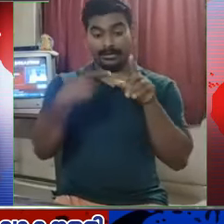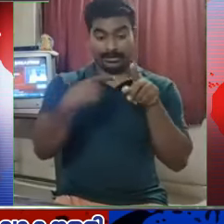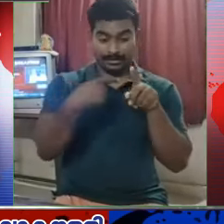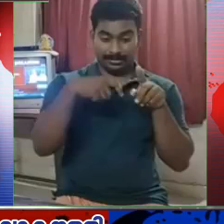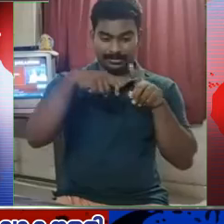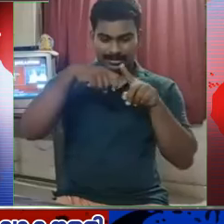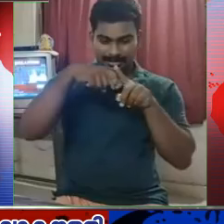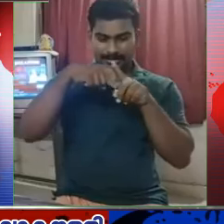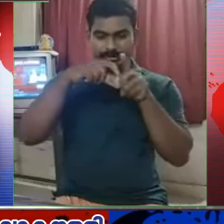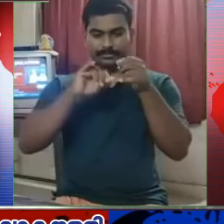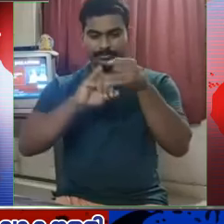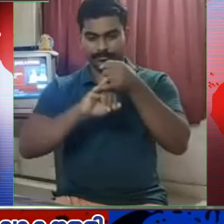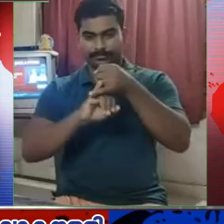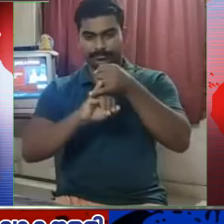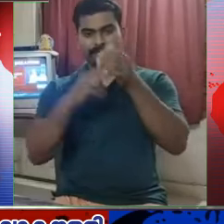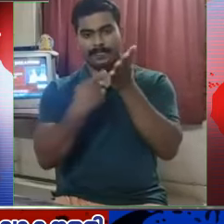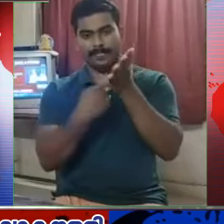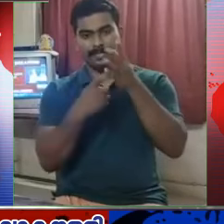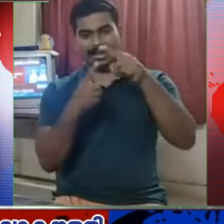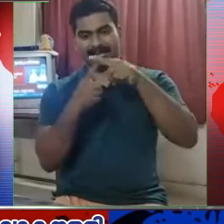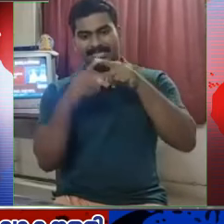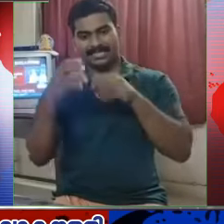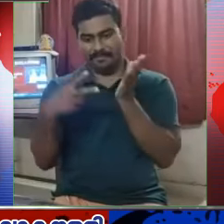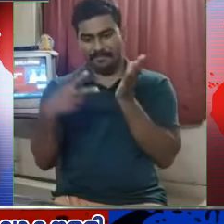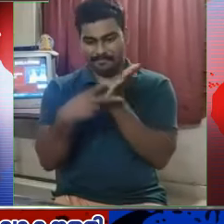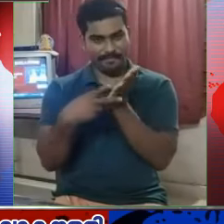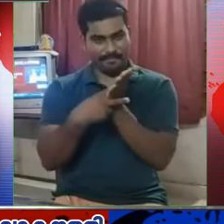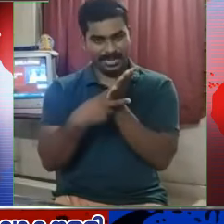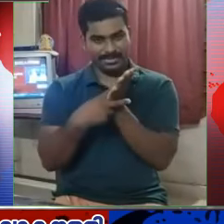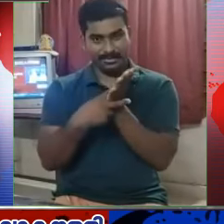3,01,255 പേർക്കാണ് ഭക്ഷണം നൽകിയത്.